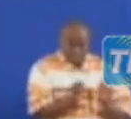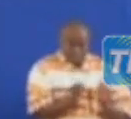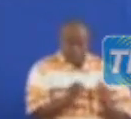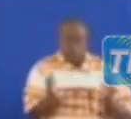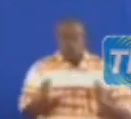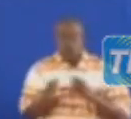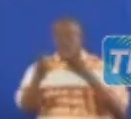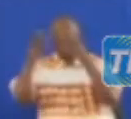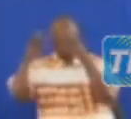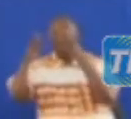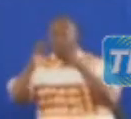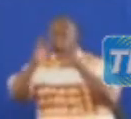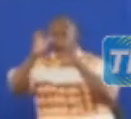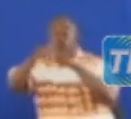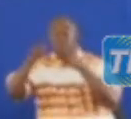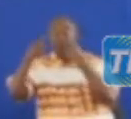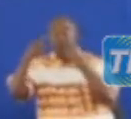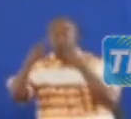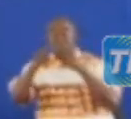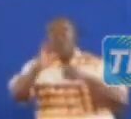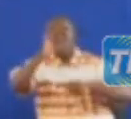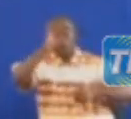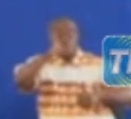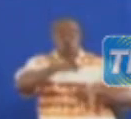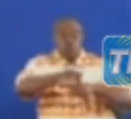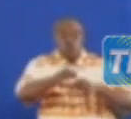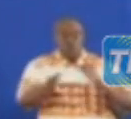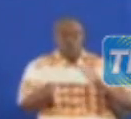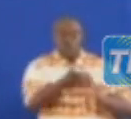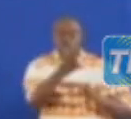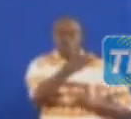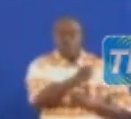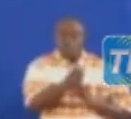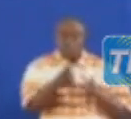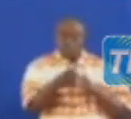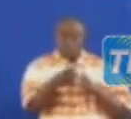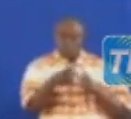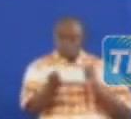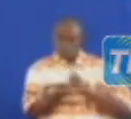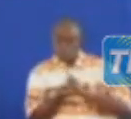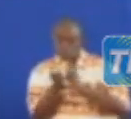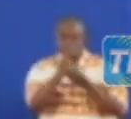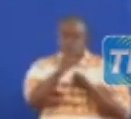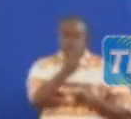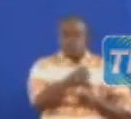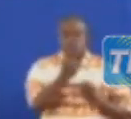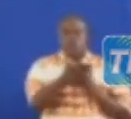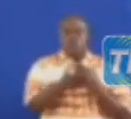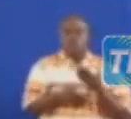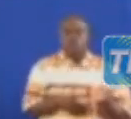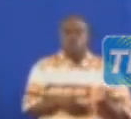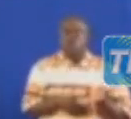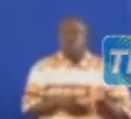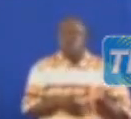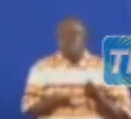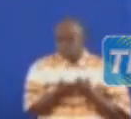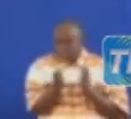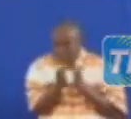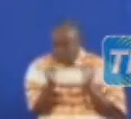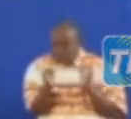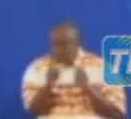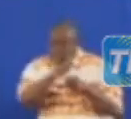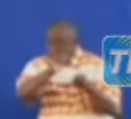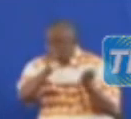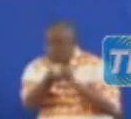misitu, wanyamapori, nyuki, vyanzo vya maji, athari za mabadiliko ya tabia nchi pamoja na fursa za mabadiliko